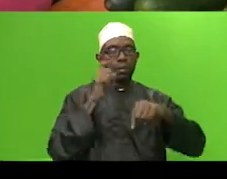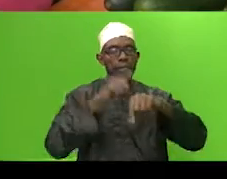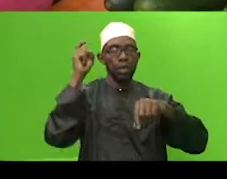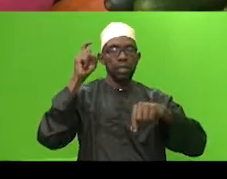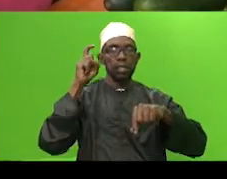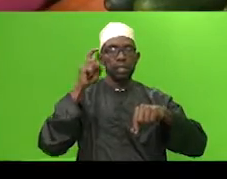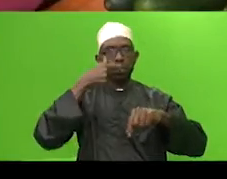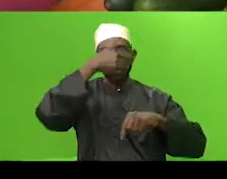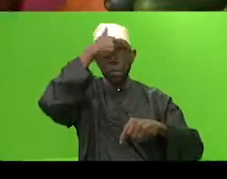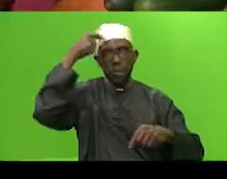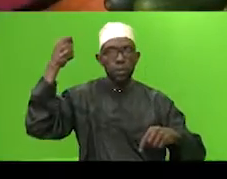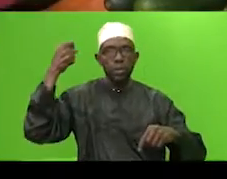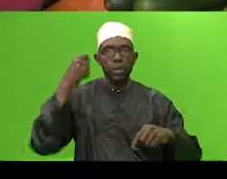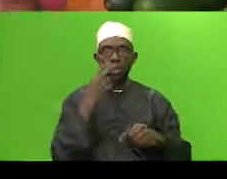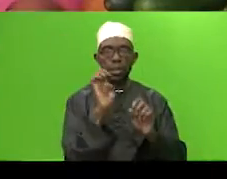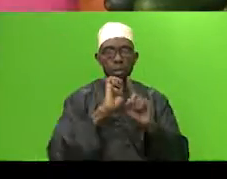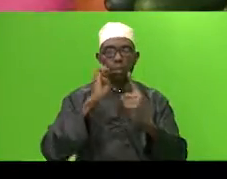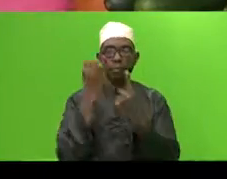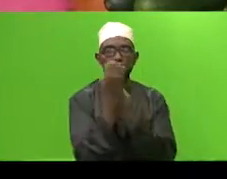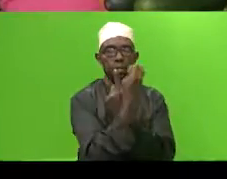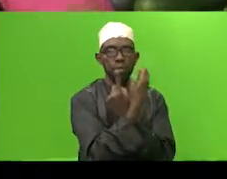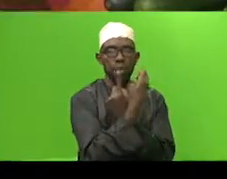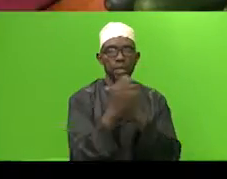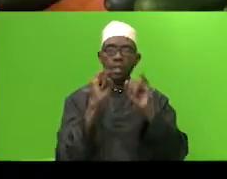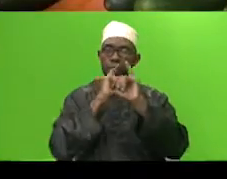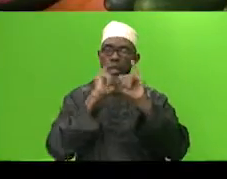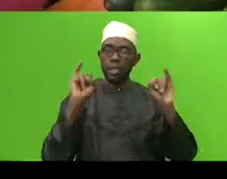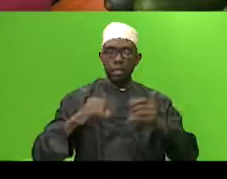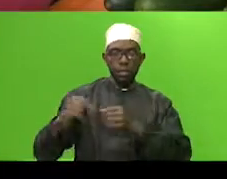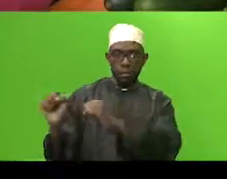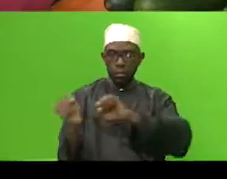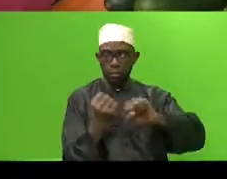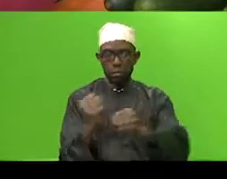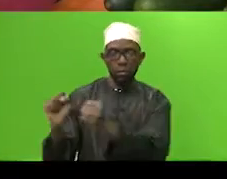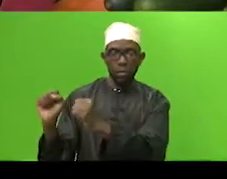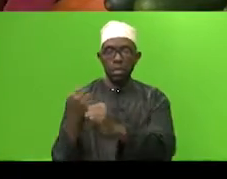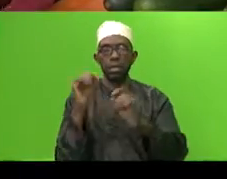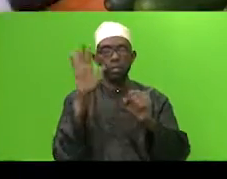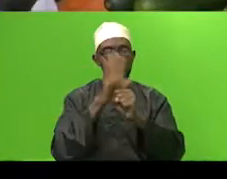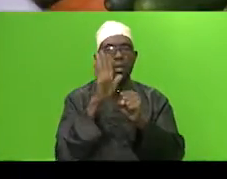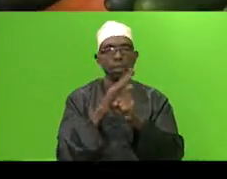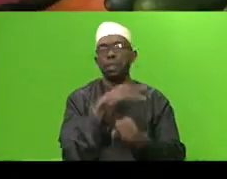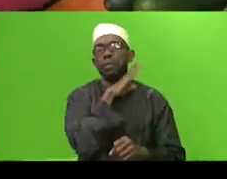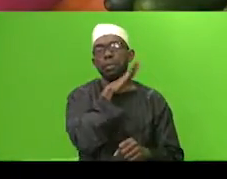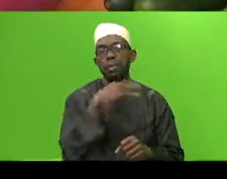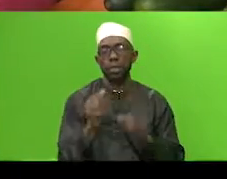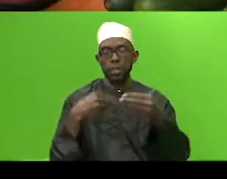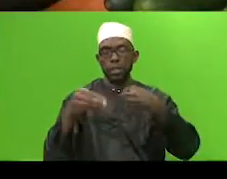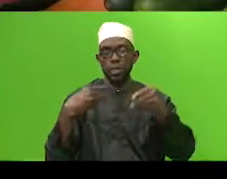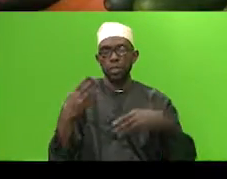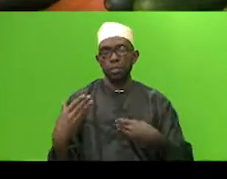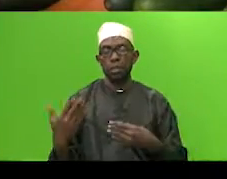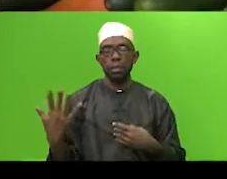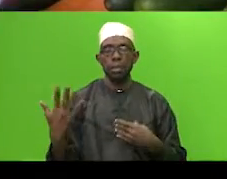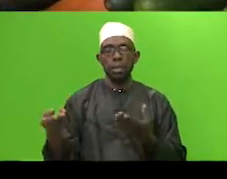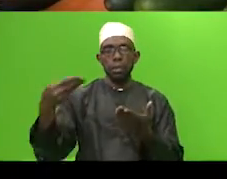haijatuaffect kwa sababu hata unaona environment ni safi. Mara nyingi tukata tukifagia kuna takataka nyingi za karatasi. Na hata hivyo hata